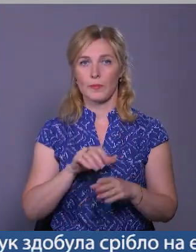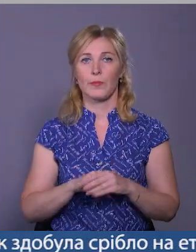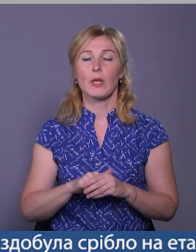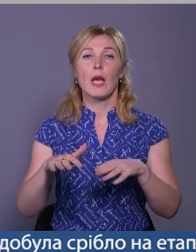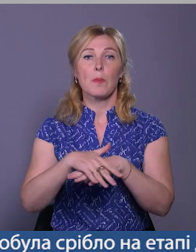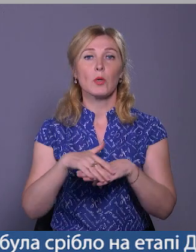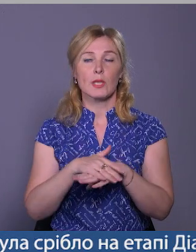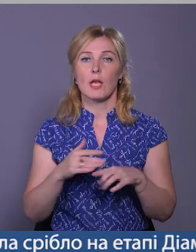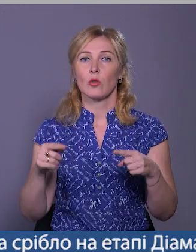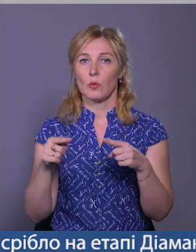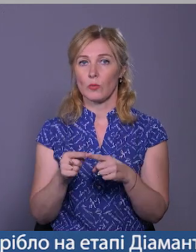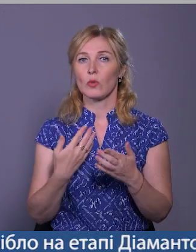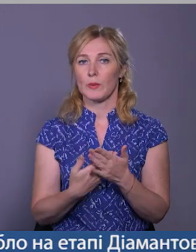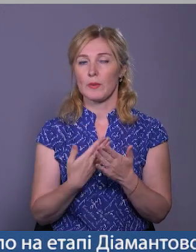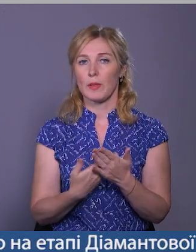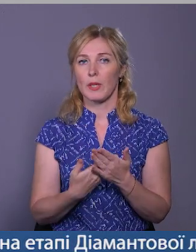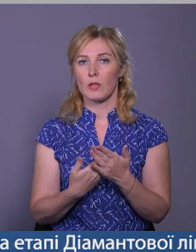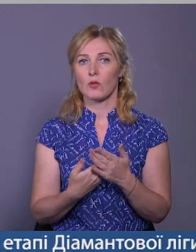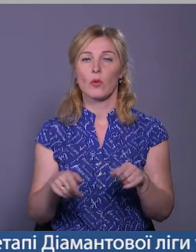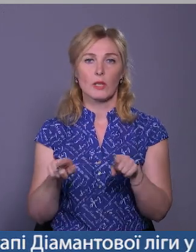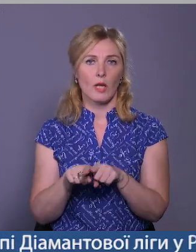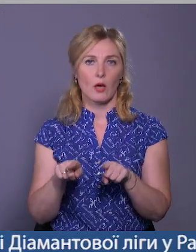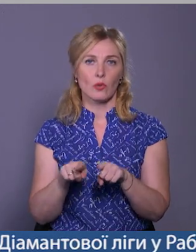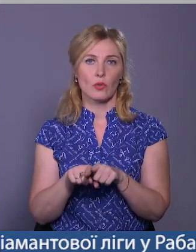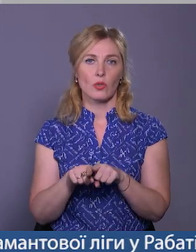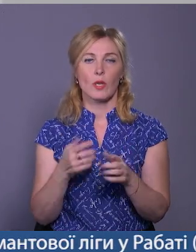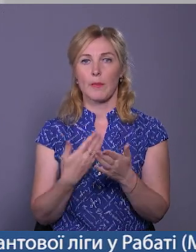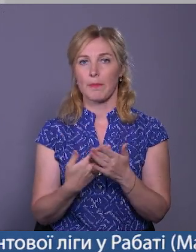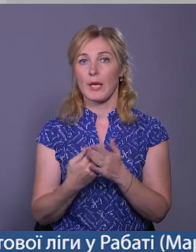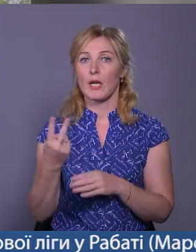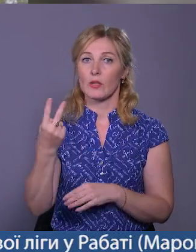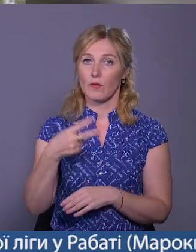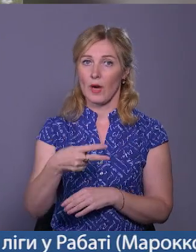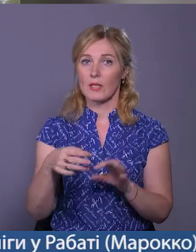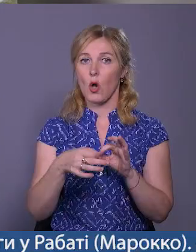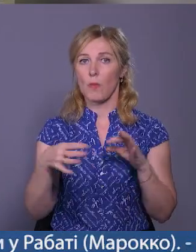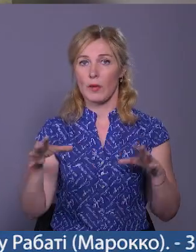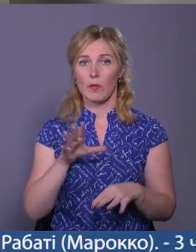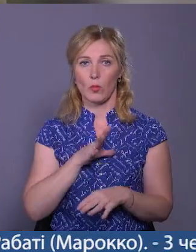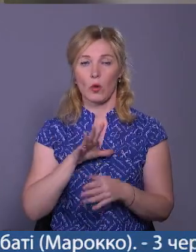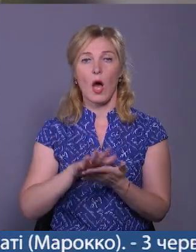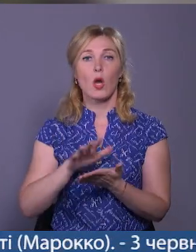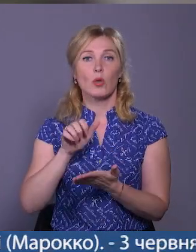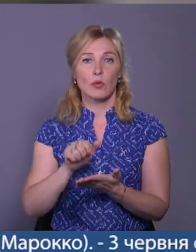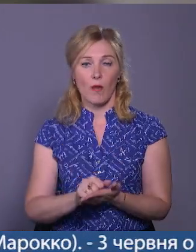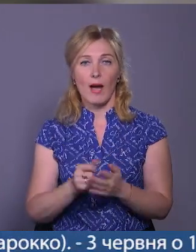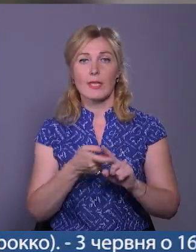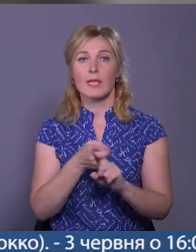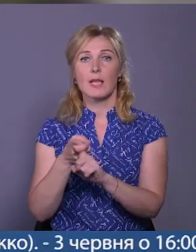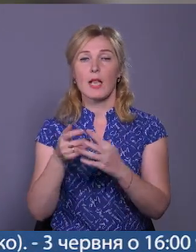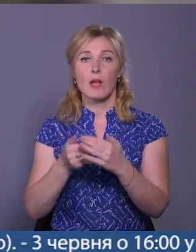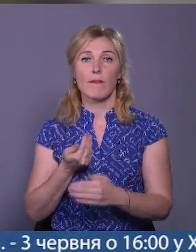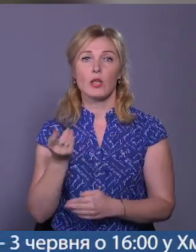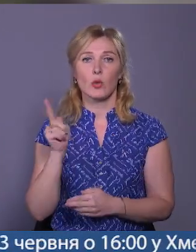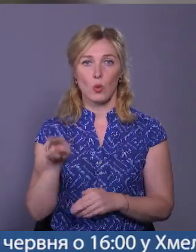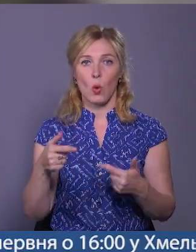населеному пункту десь приблизно тоже біля 20 обривів руйнування залежало від того